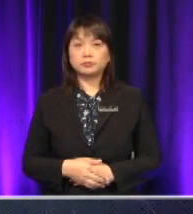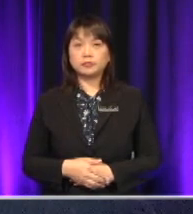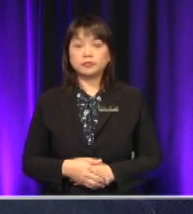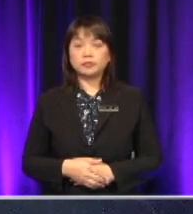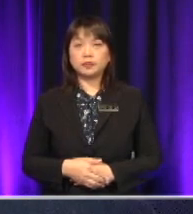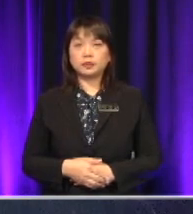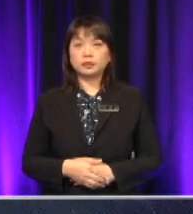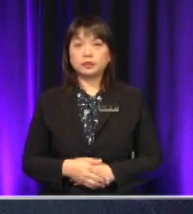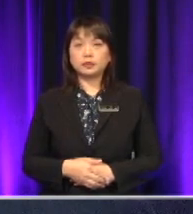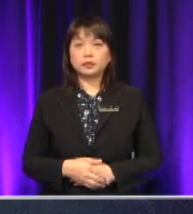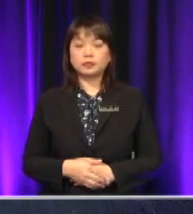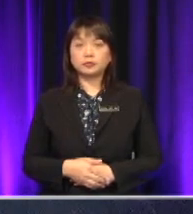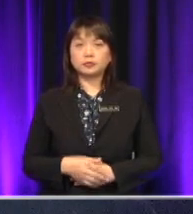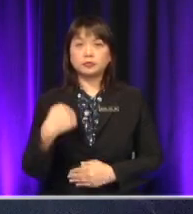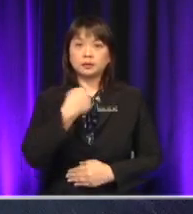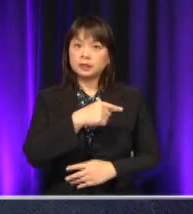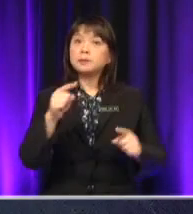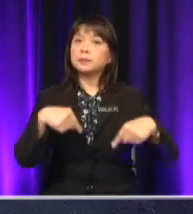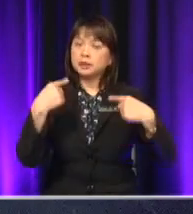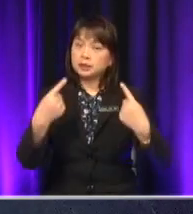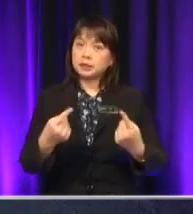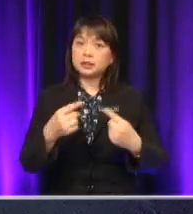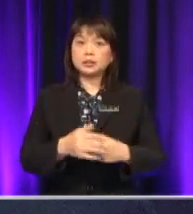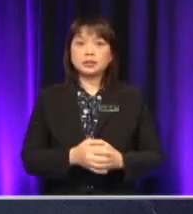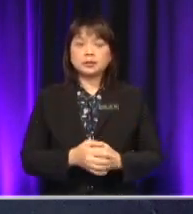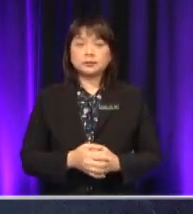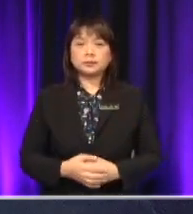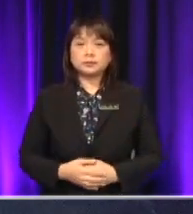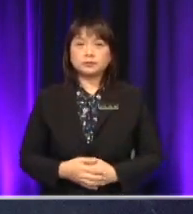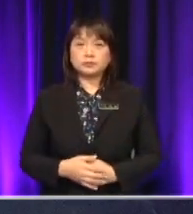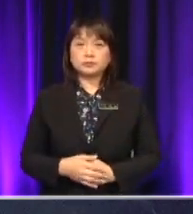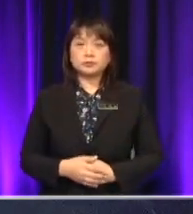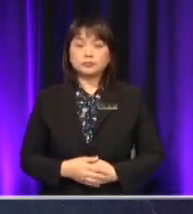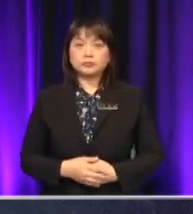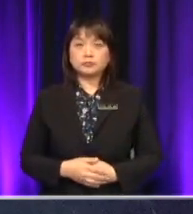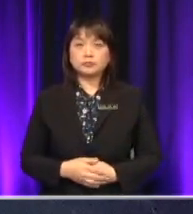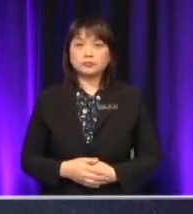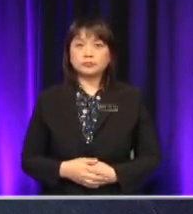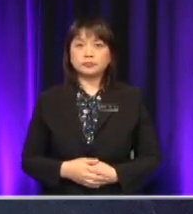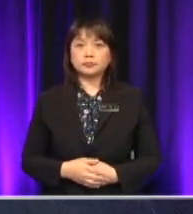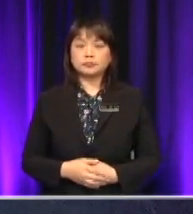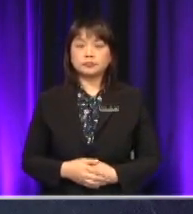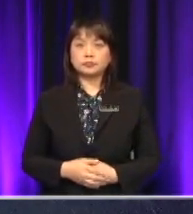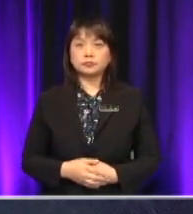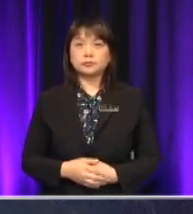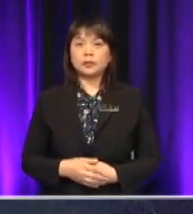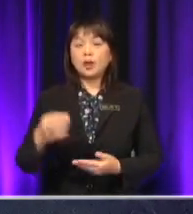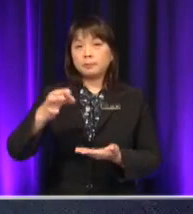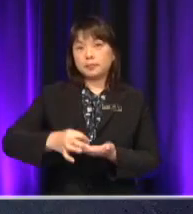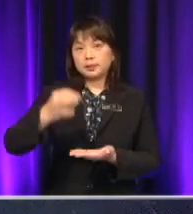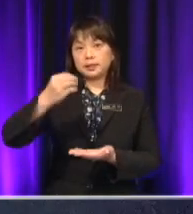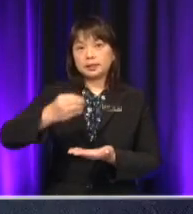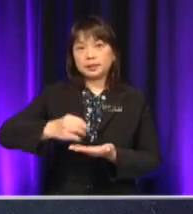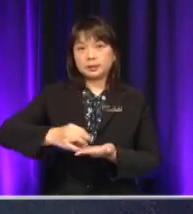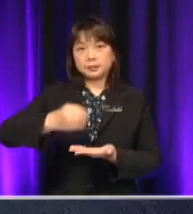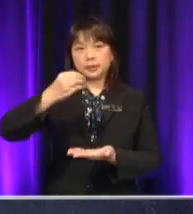kot nak melukis. Okey, kita ke seterusnya pula iaitu balang gas. Tadi Hanif ada tersalah angkat. Mana satu balang gasnya? Saya tahu